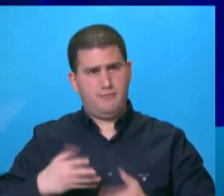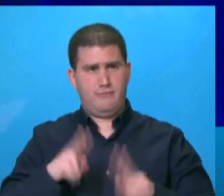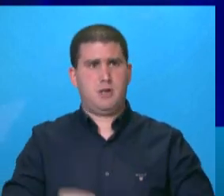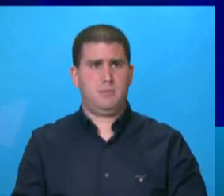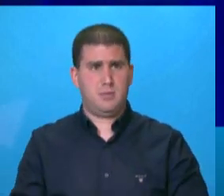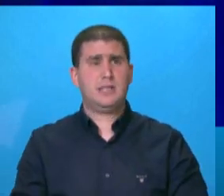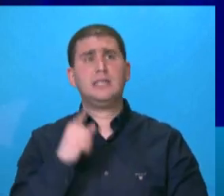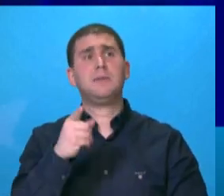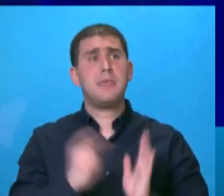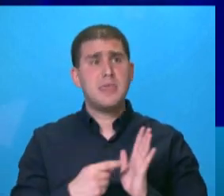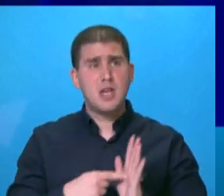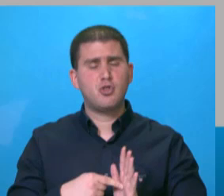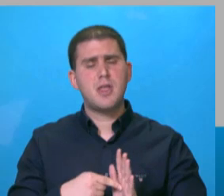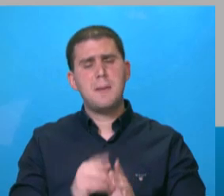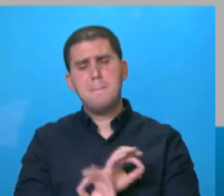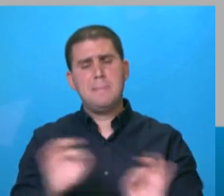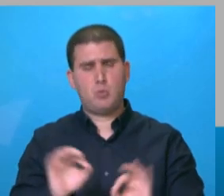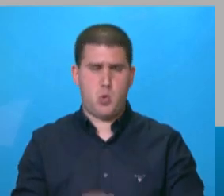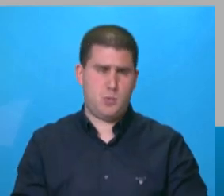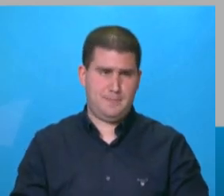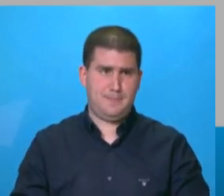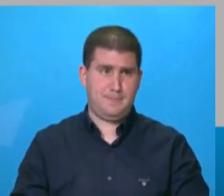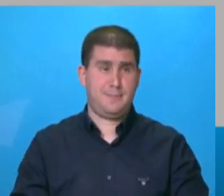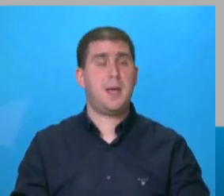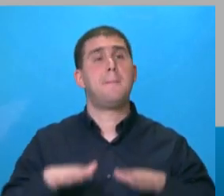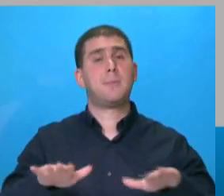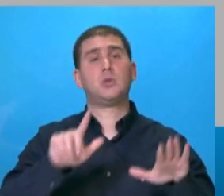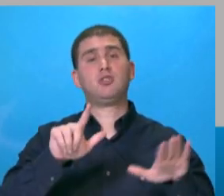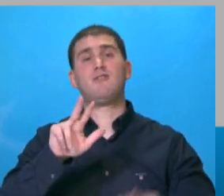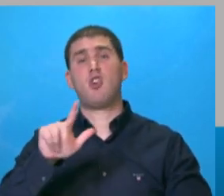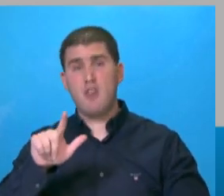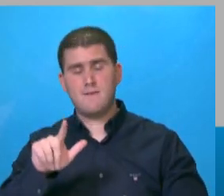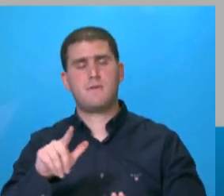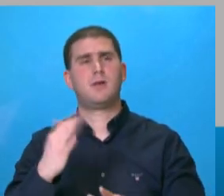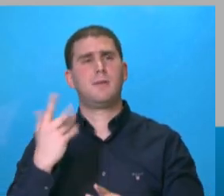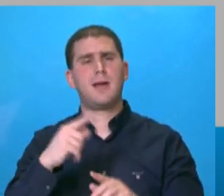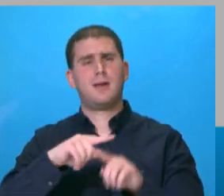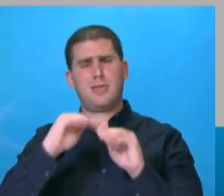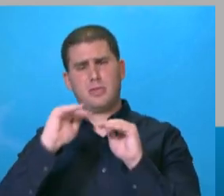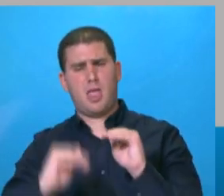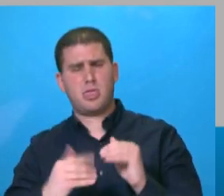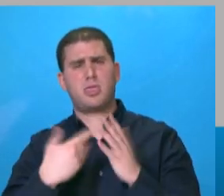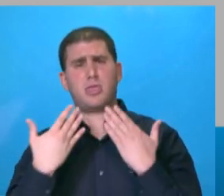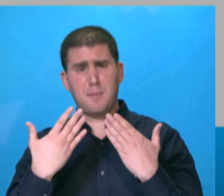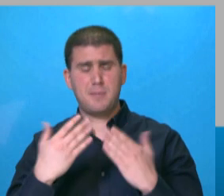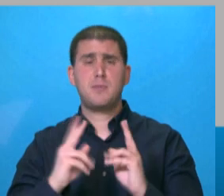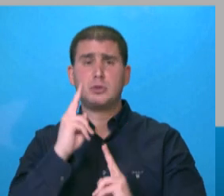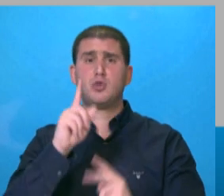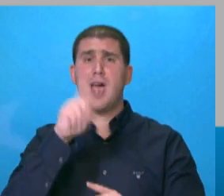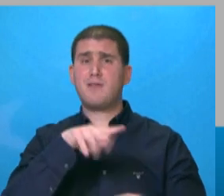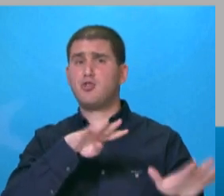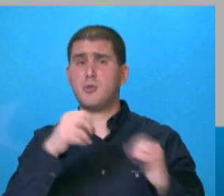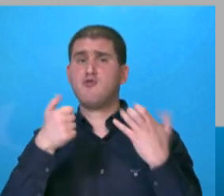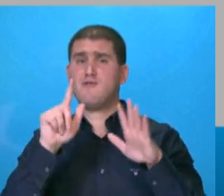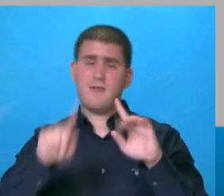demands the utmost excellence. מטוסי ה-737 בחמת התדגמים מיוצרים משנת 1967 ועד